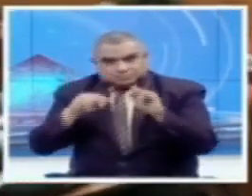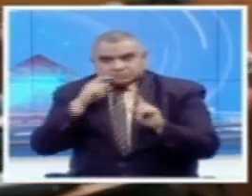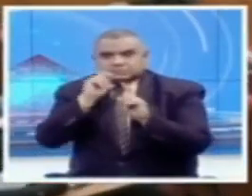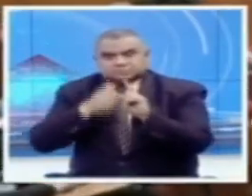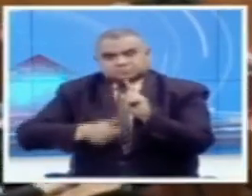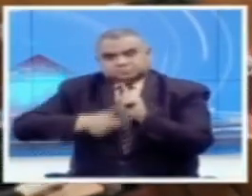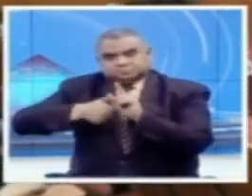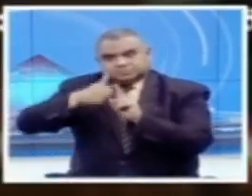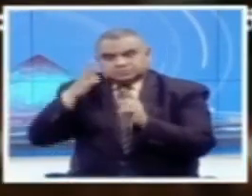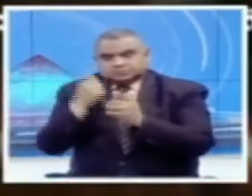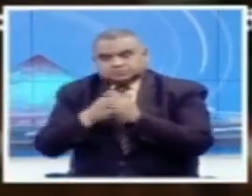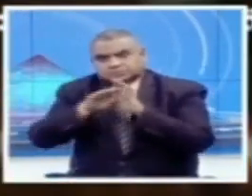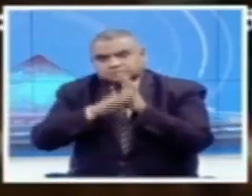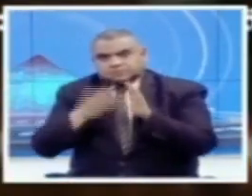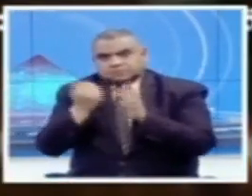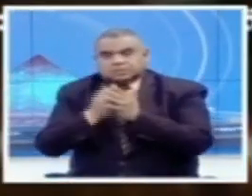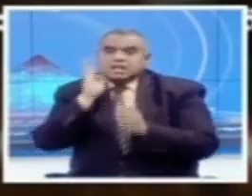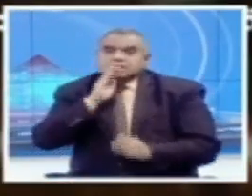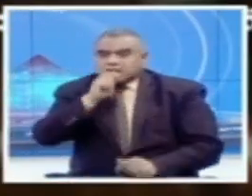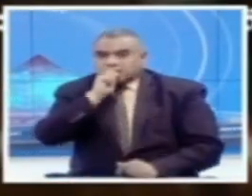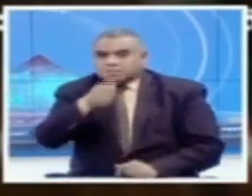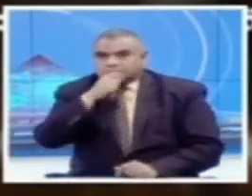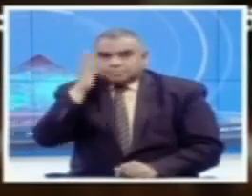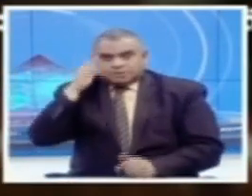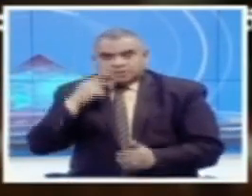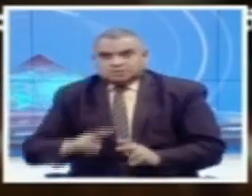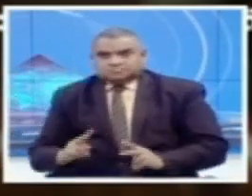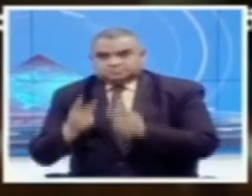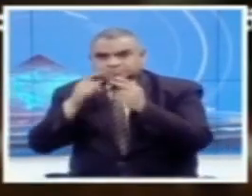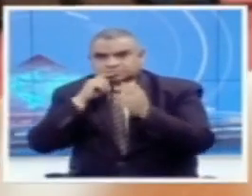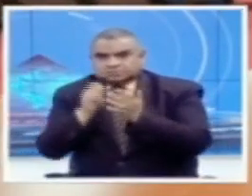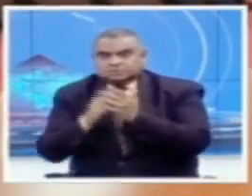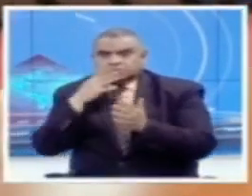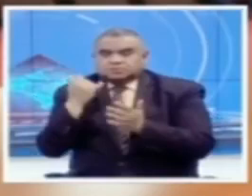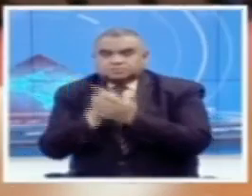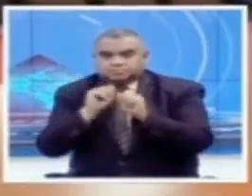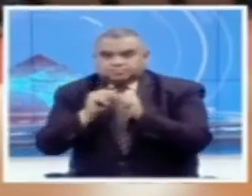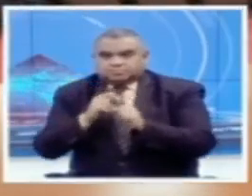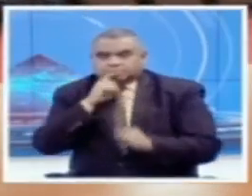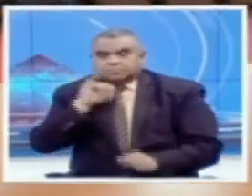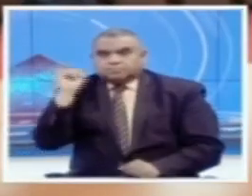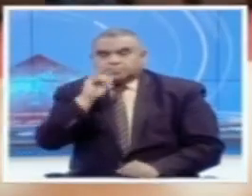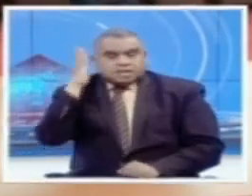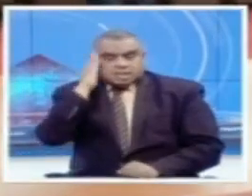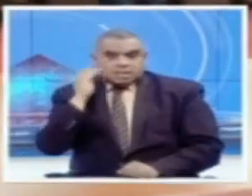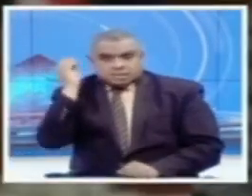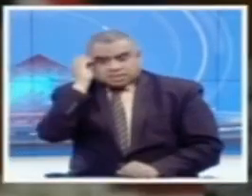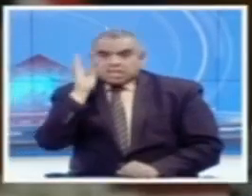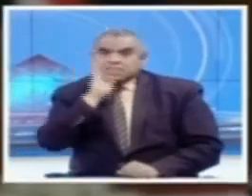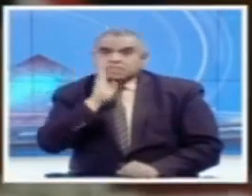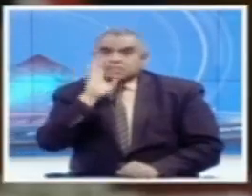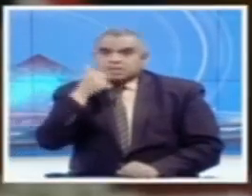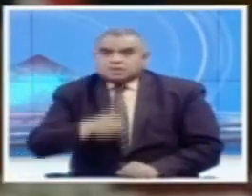فعرفت دوري الإعلامي إن أنا إزاي أعرف أفرق ما بين الرسالة دي والرسالة دي. من أهم المحاضرات اللي أنا حضرتها